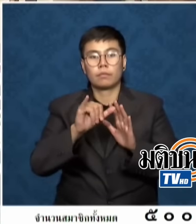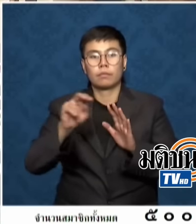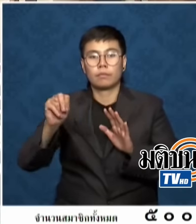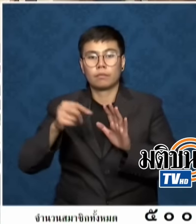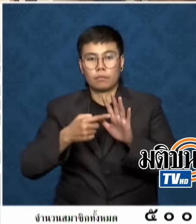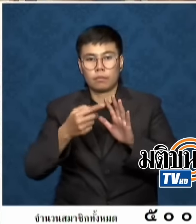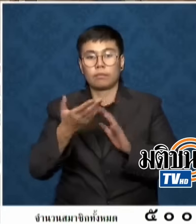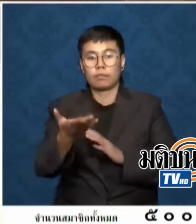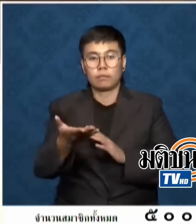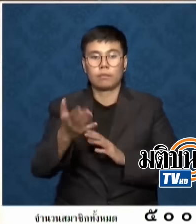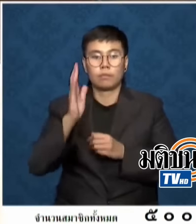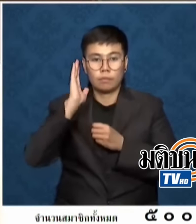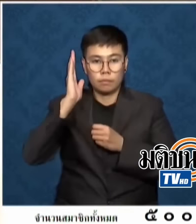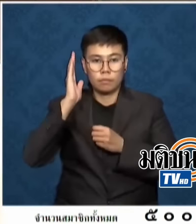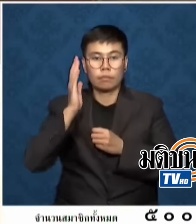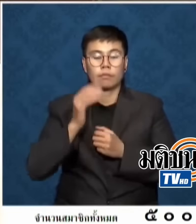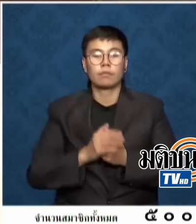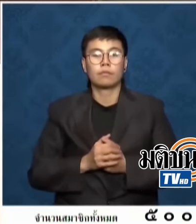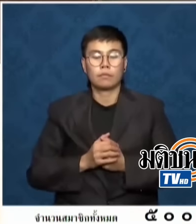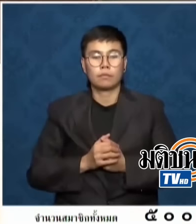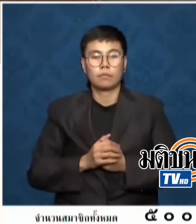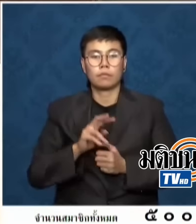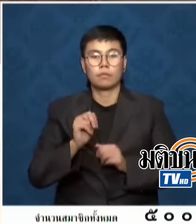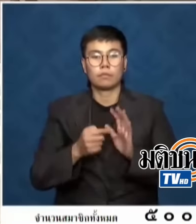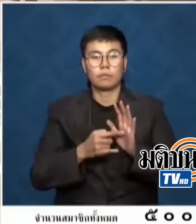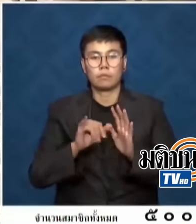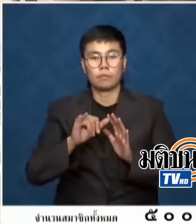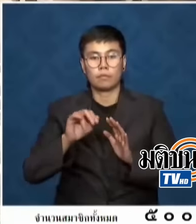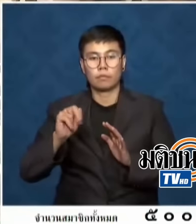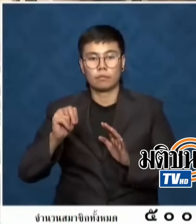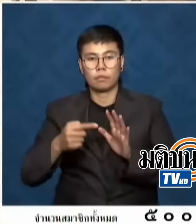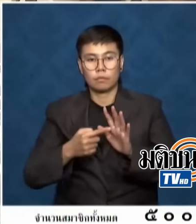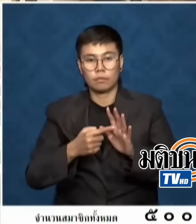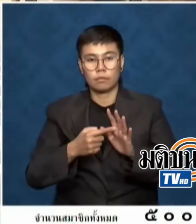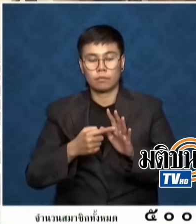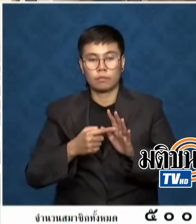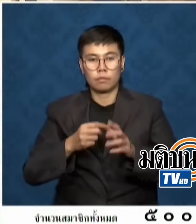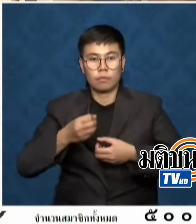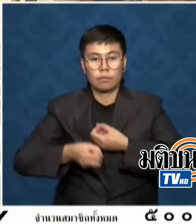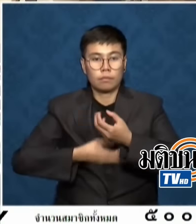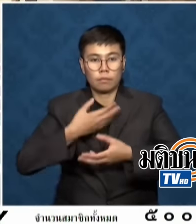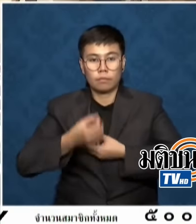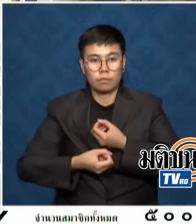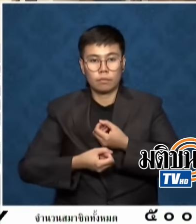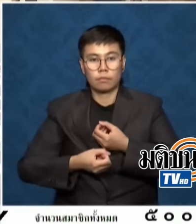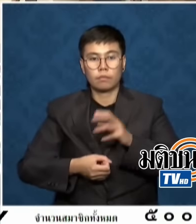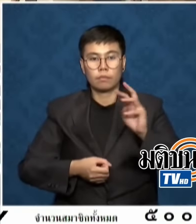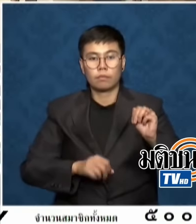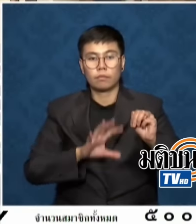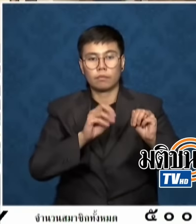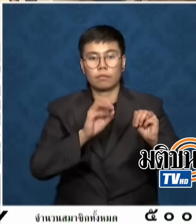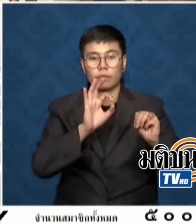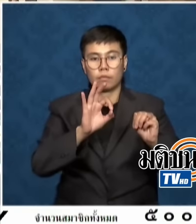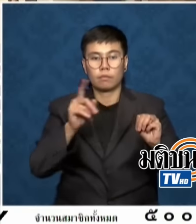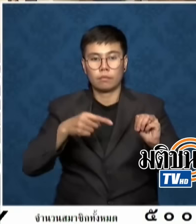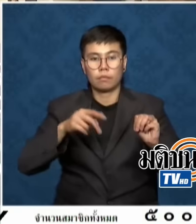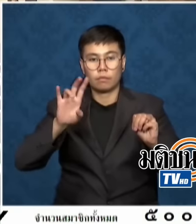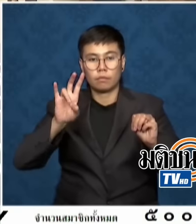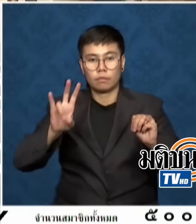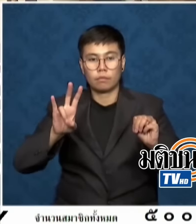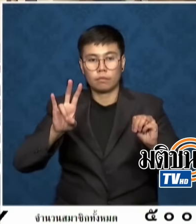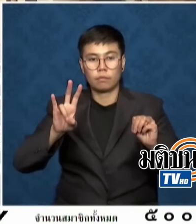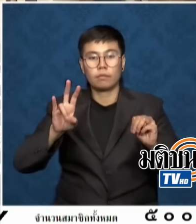เชิญครับ ค่ะนายนาสุภาพึ่งนะคะขอสงวนความเห็นในมาตรา 59/7 นะคะใน